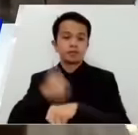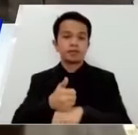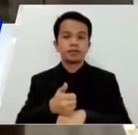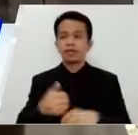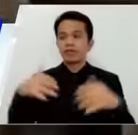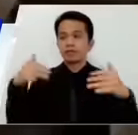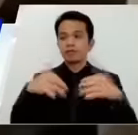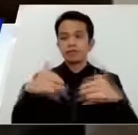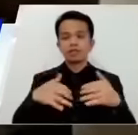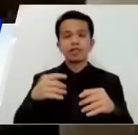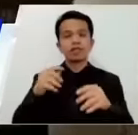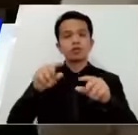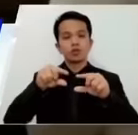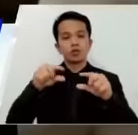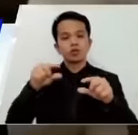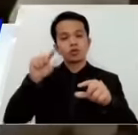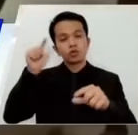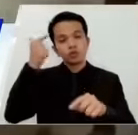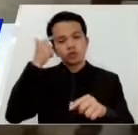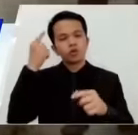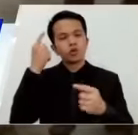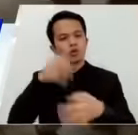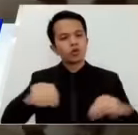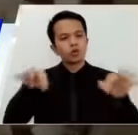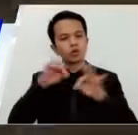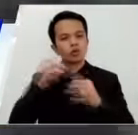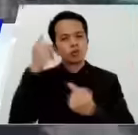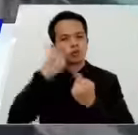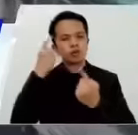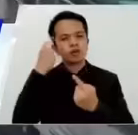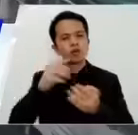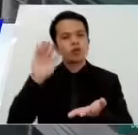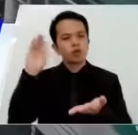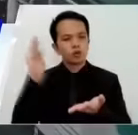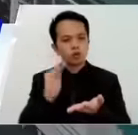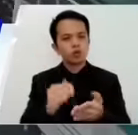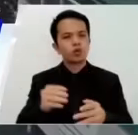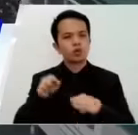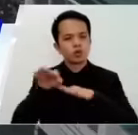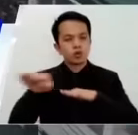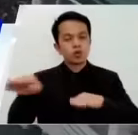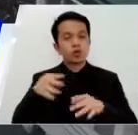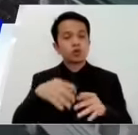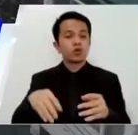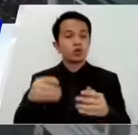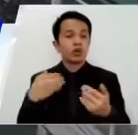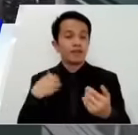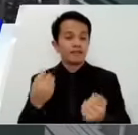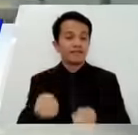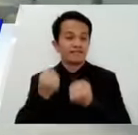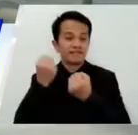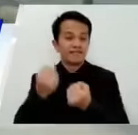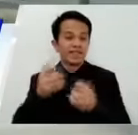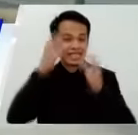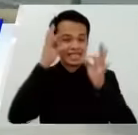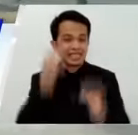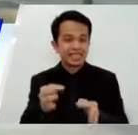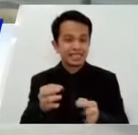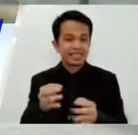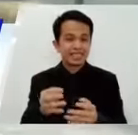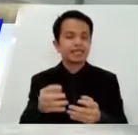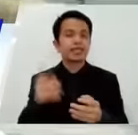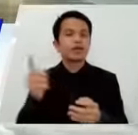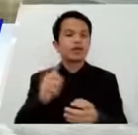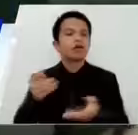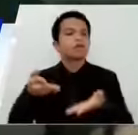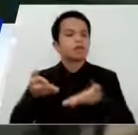ng gobyerno na mag-isip ng mga paraan para mabawasan ang traffic. Kabilang sa mga mungkahi pero na desisyon ng diobra, ang payagan sa EDSA